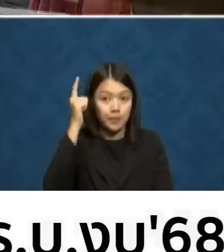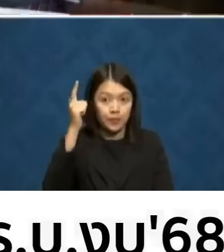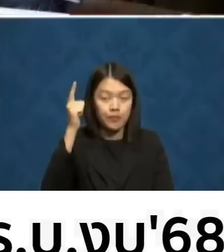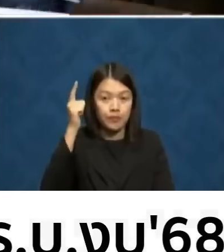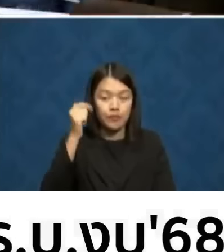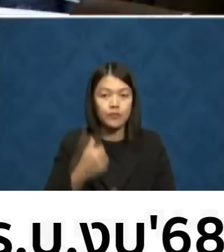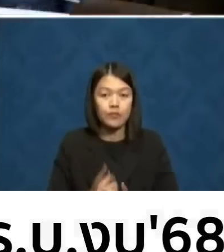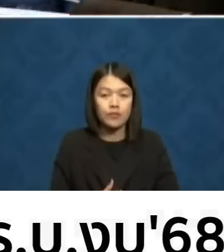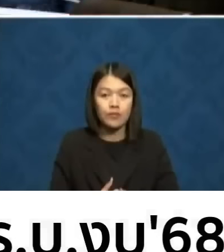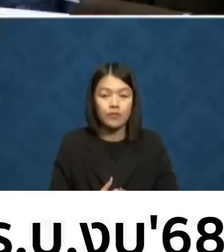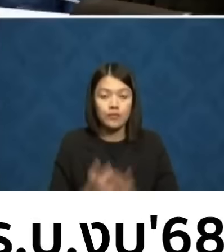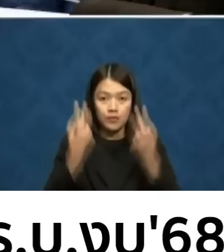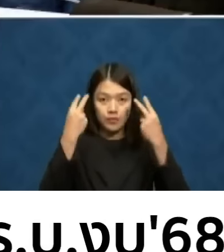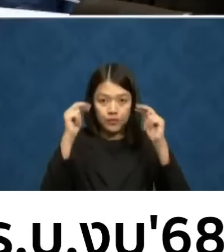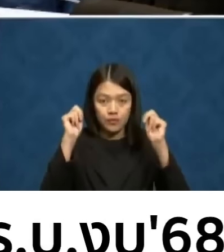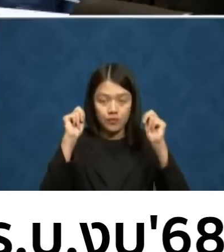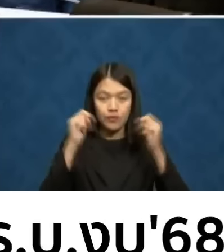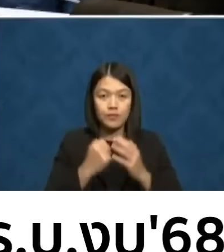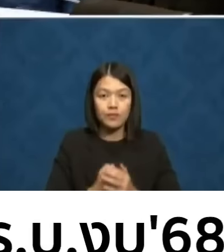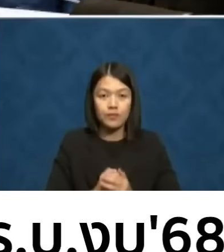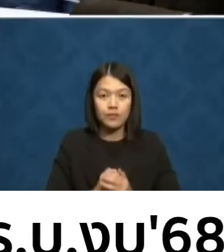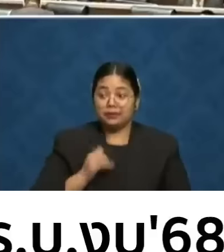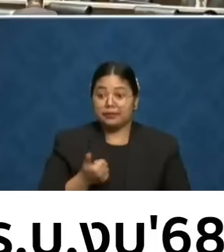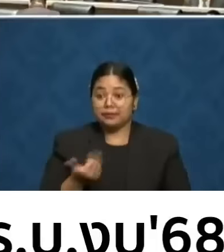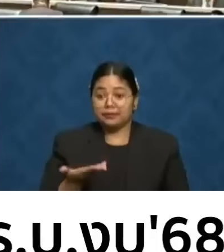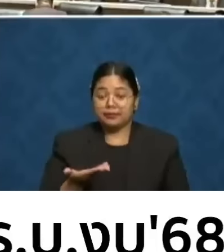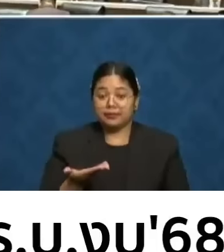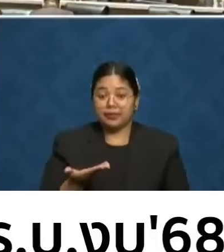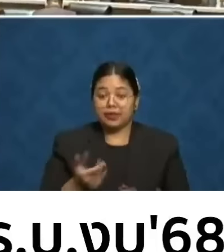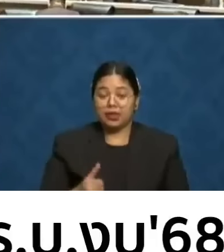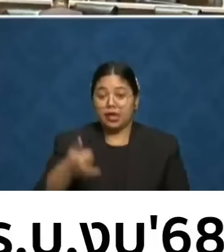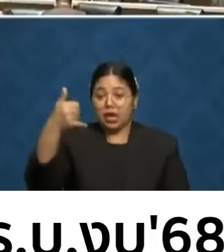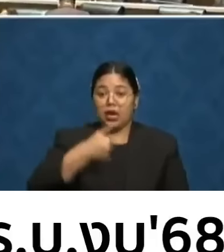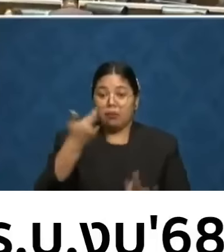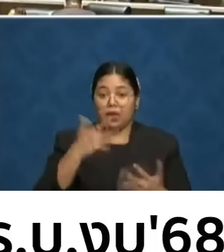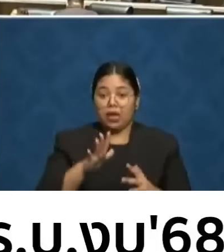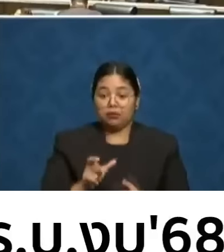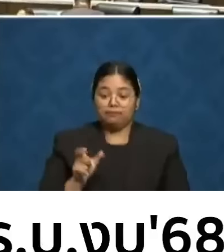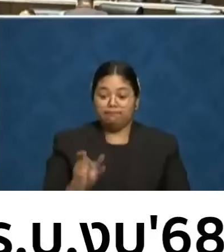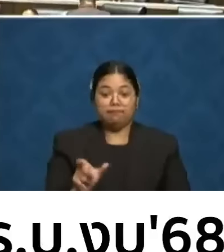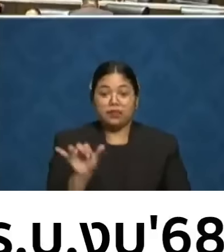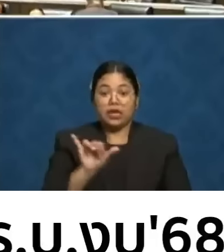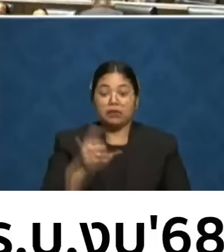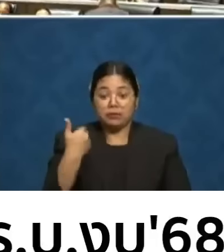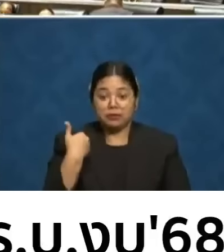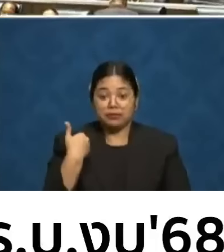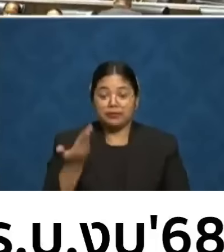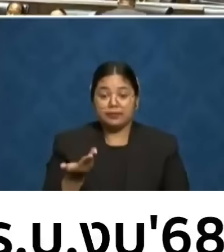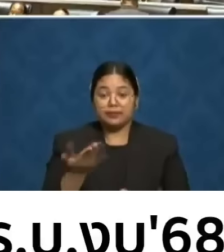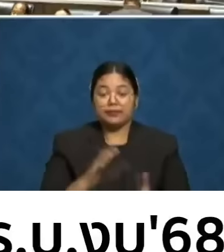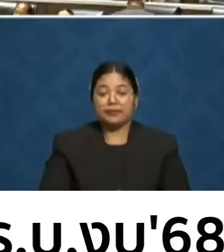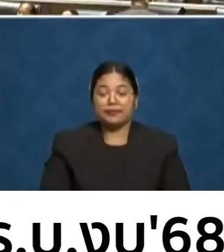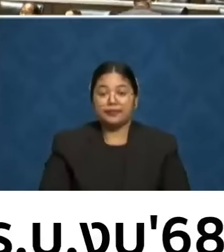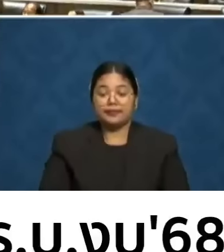ตามความมุ่งหมายของรัฐบาลและสภาผู้แทนราษฎรต่อไปทีนี้จับตาประชาธิปัตย์ครับอย่างที่บอกเลยว่ามีกันอยู่ 25เสียงไปเป็น